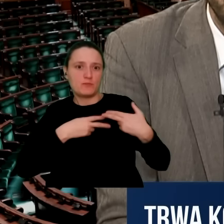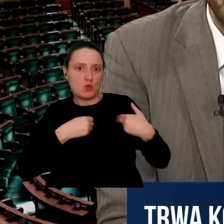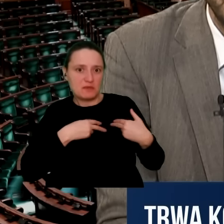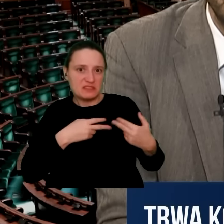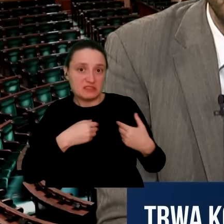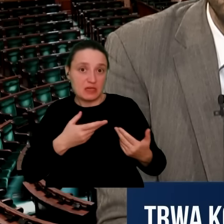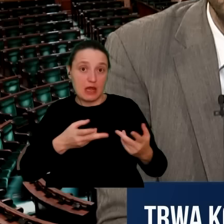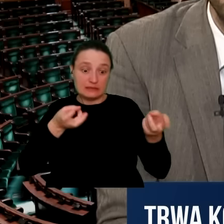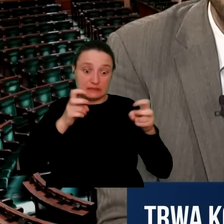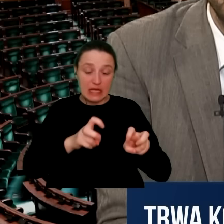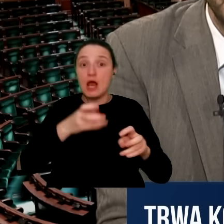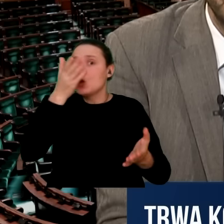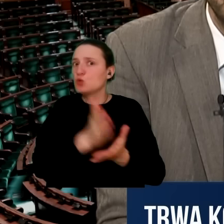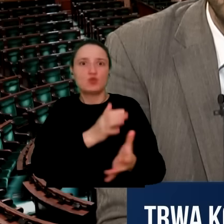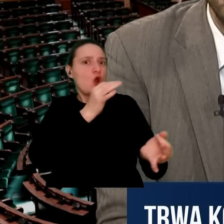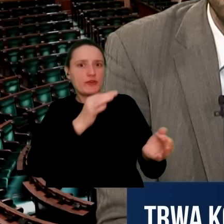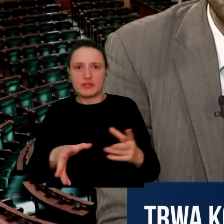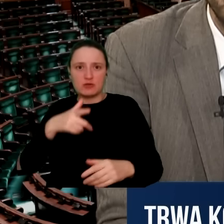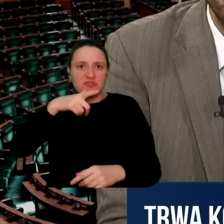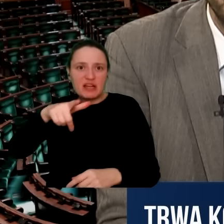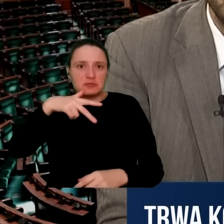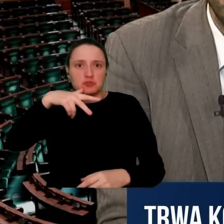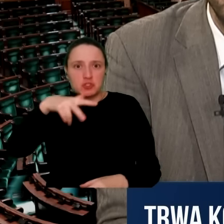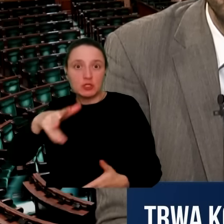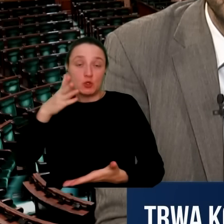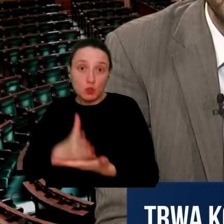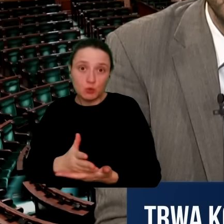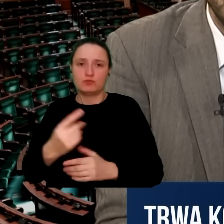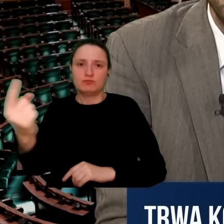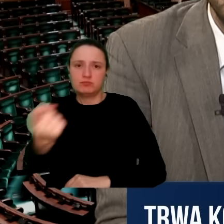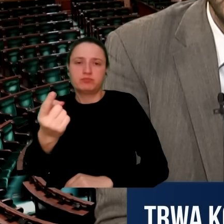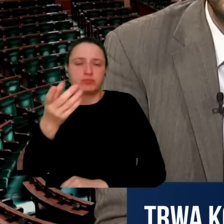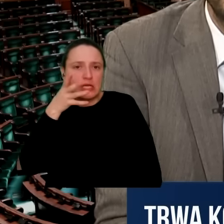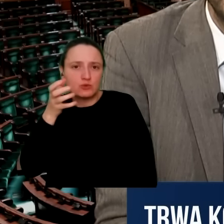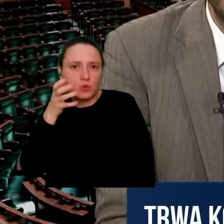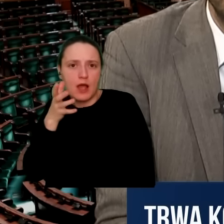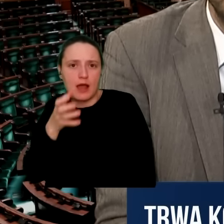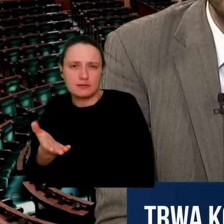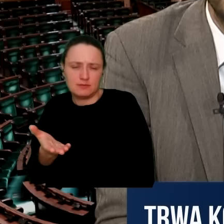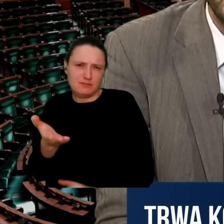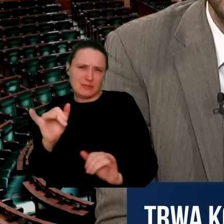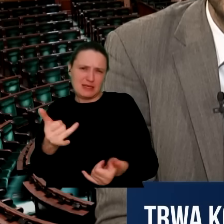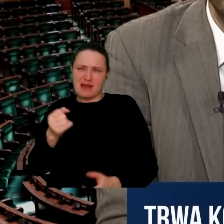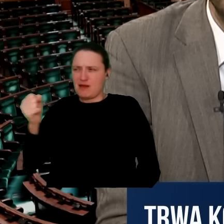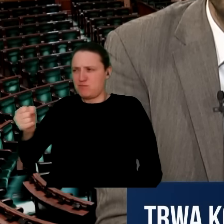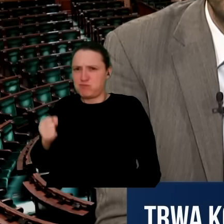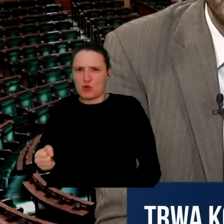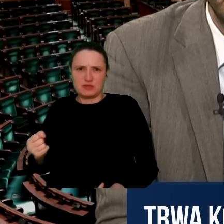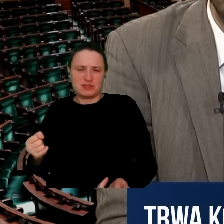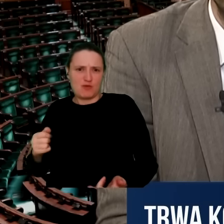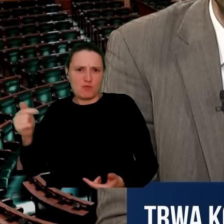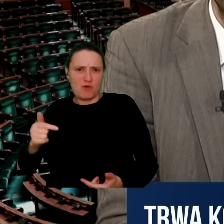już parę tygodni później, 2-3 tygodnie rusza do przesłuchań. To przecież jak ci posłowie mają zdobyć wiedzę, dojść